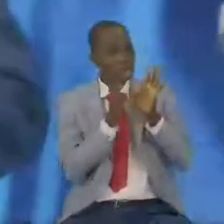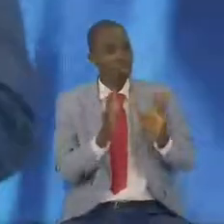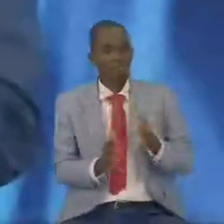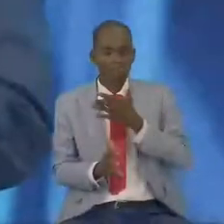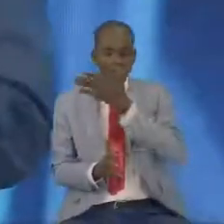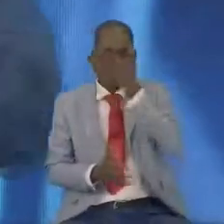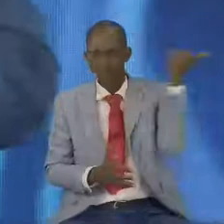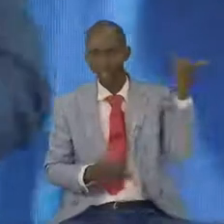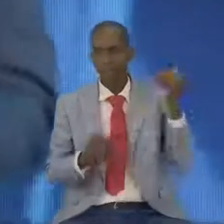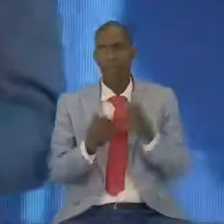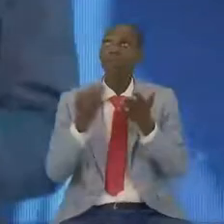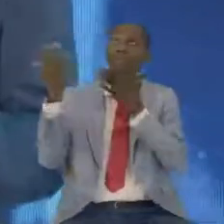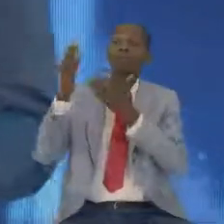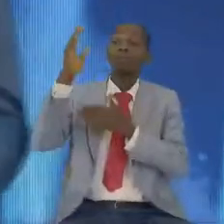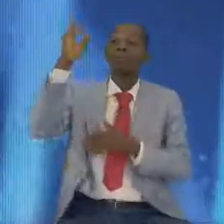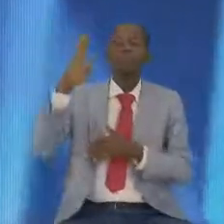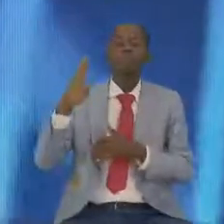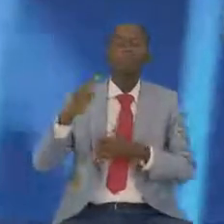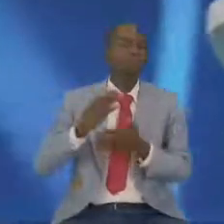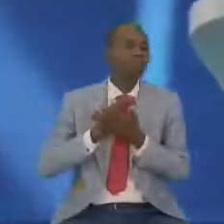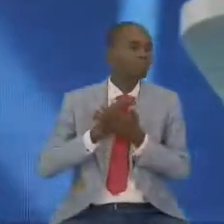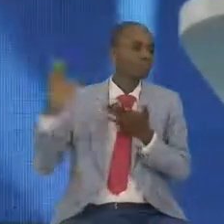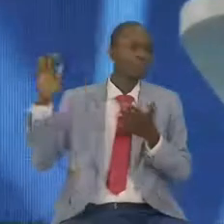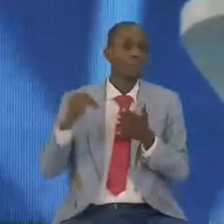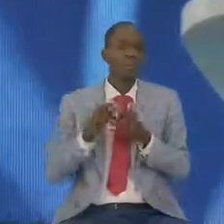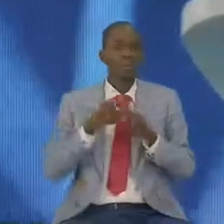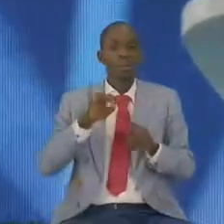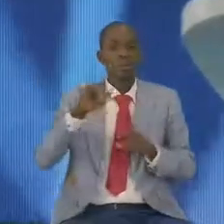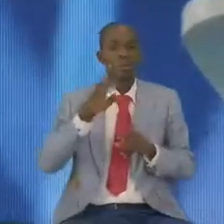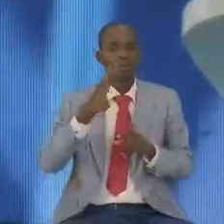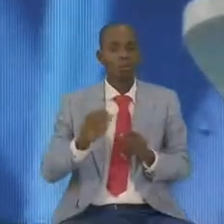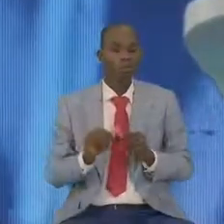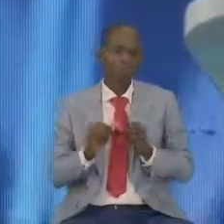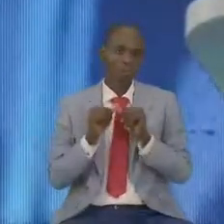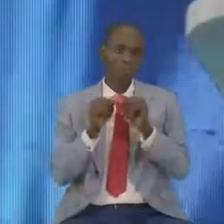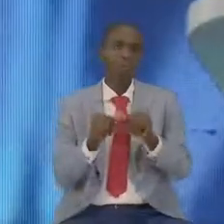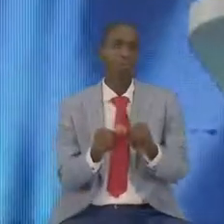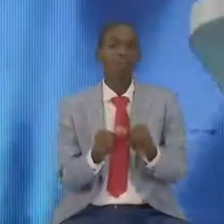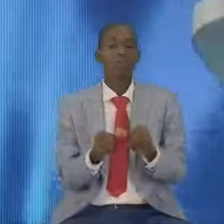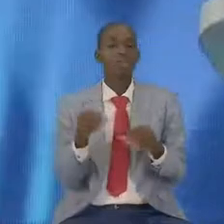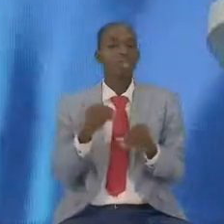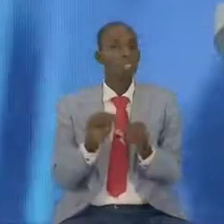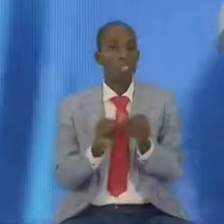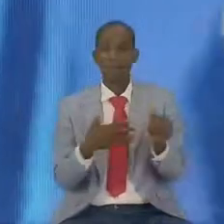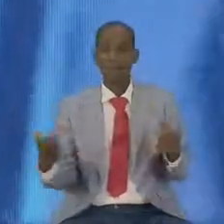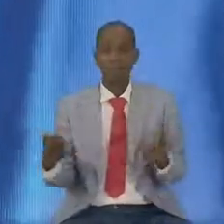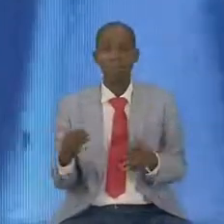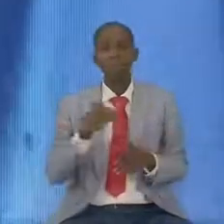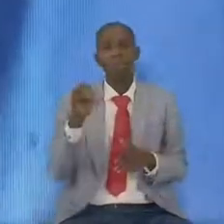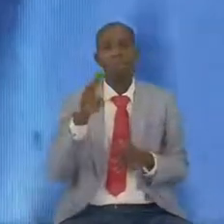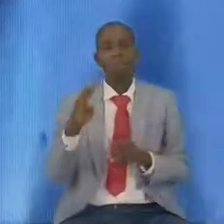oubliez ça. Mais il s'est attaché à tout ce qu'il croyait en